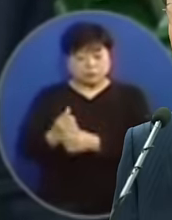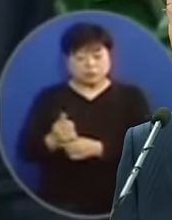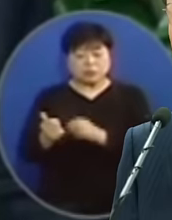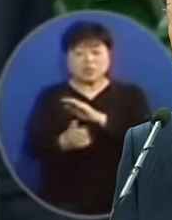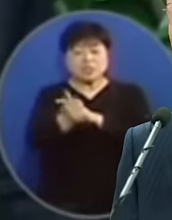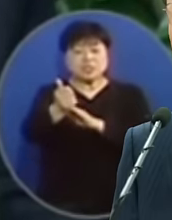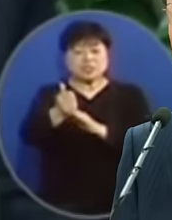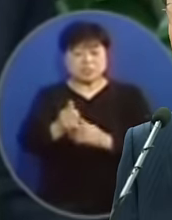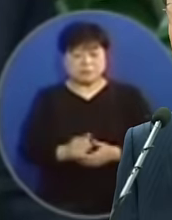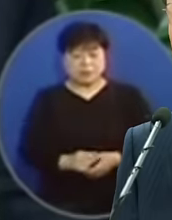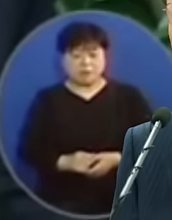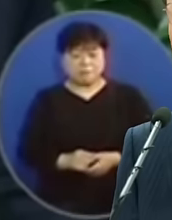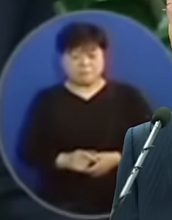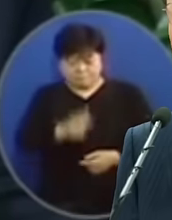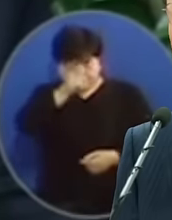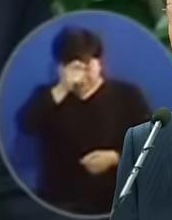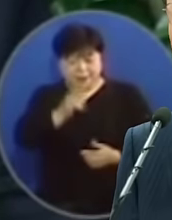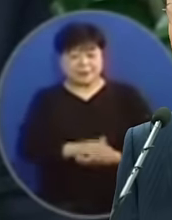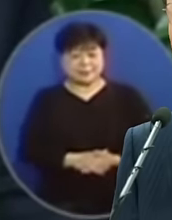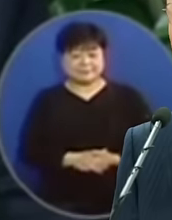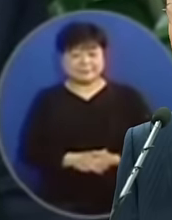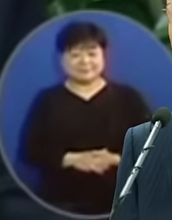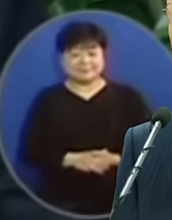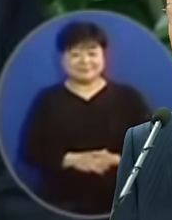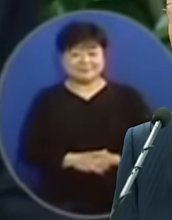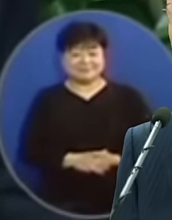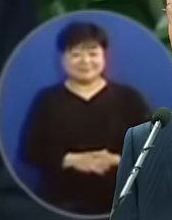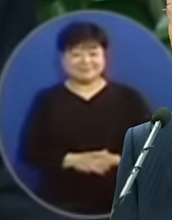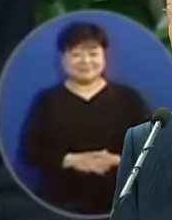희망이라고 우겨라.